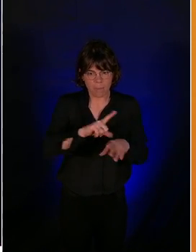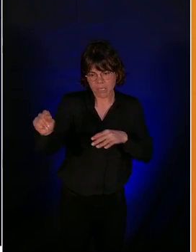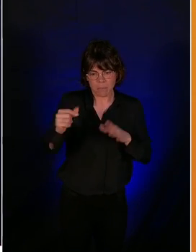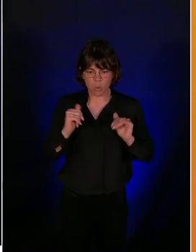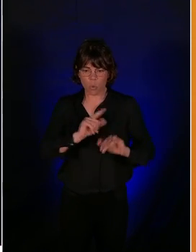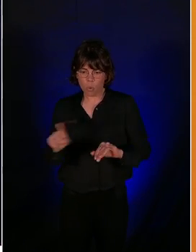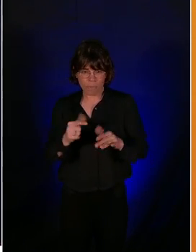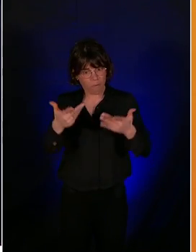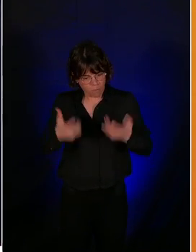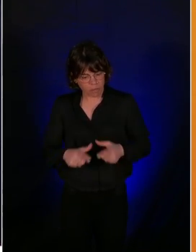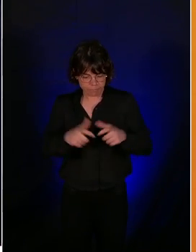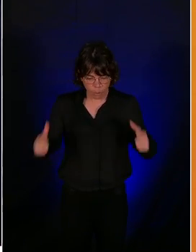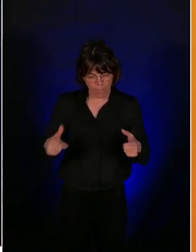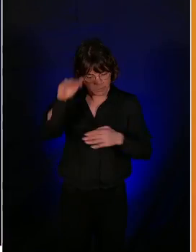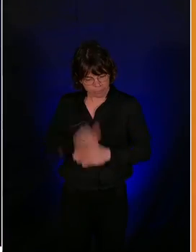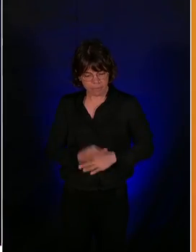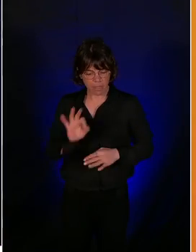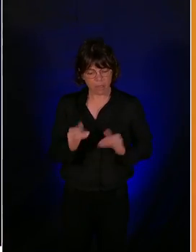sauvegarde de notre entreprise